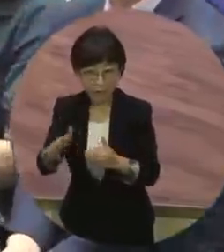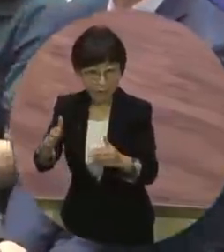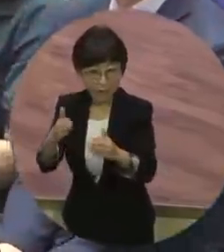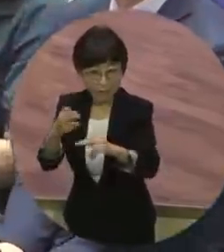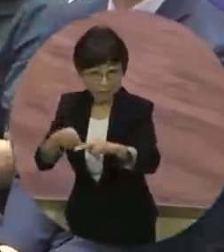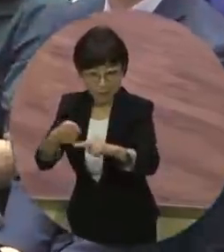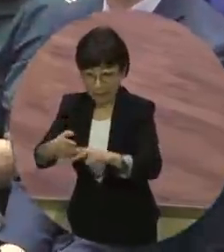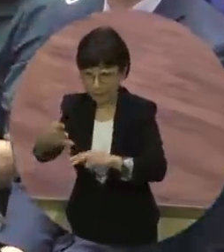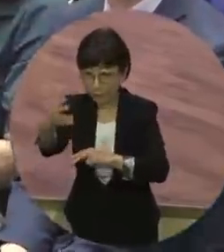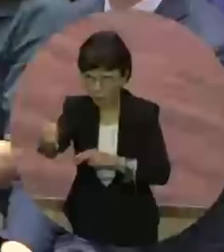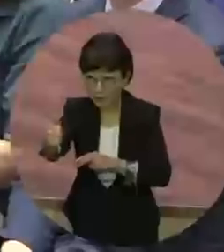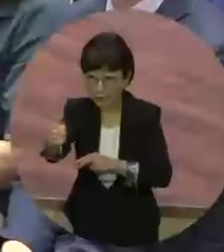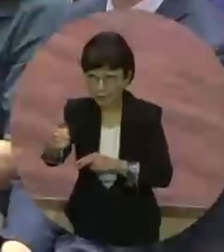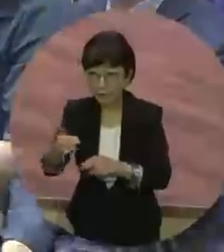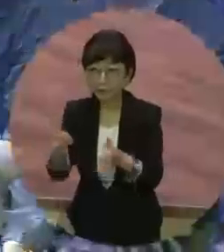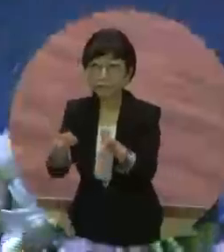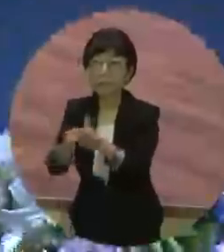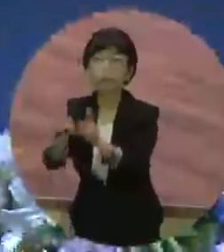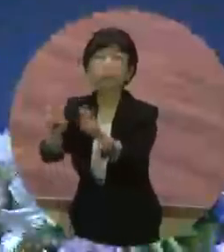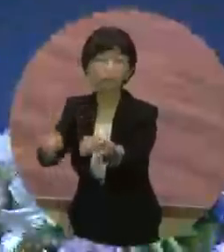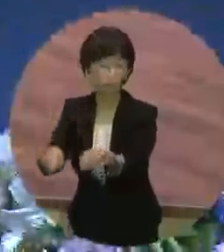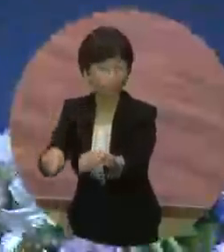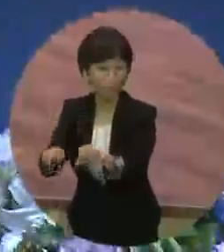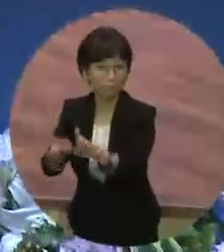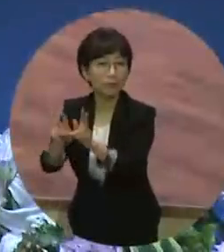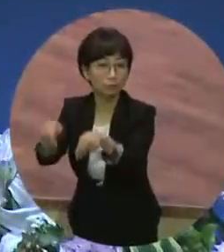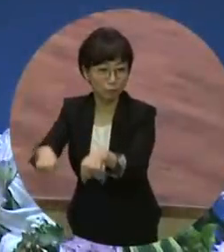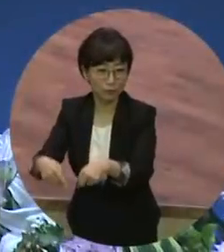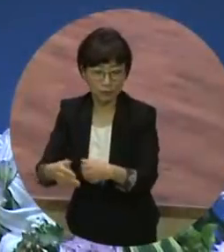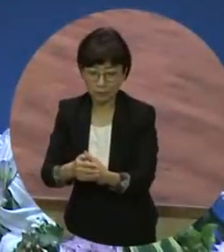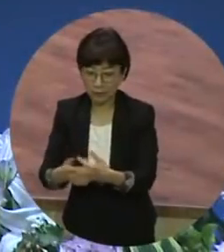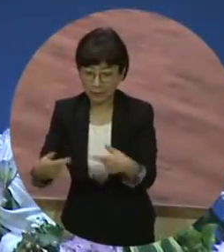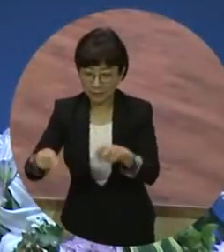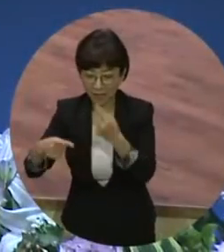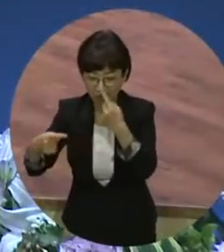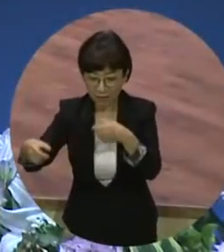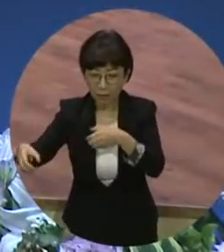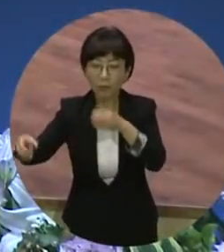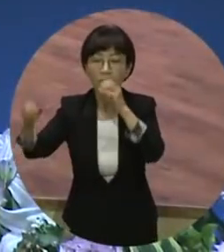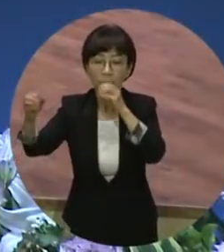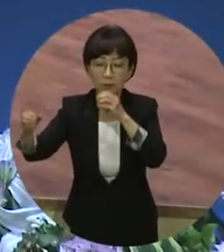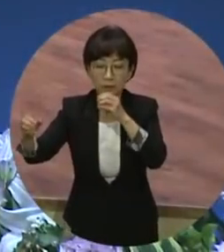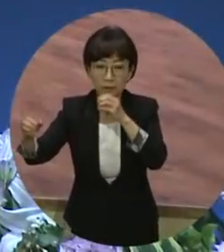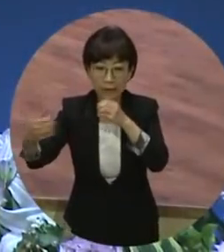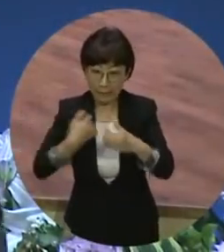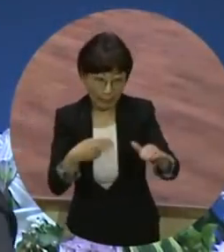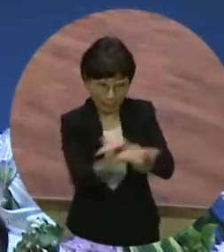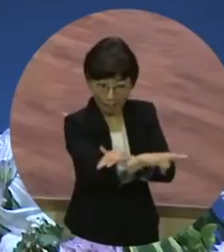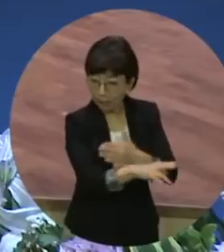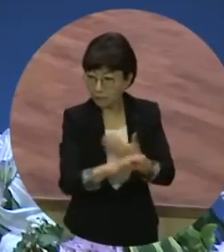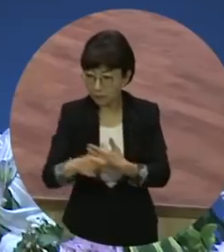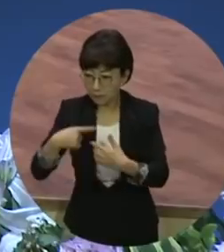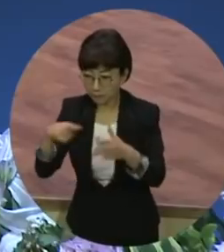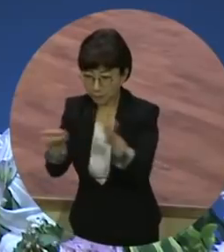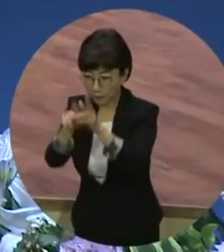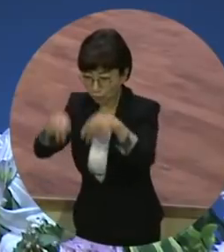세상에 목사를 아는데 목사가 나 살자고 도망가면 너무 창피한 거야. 이게 창피하니까 못